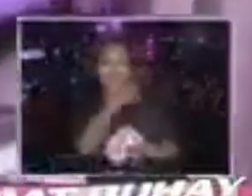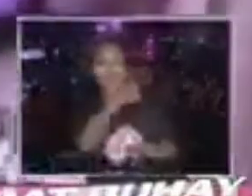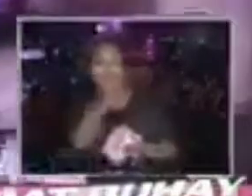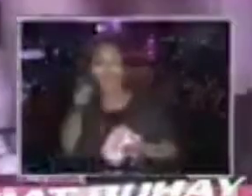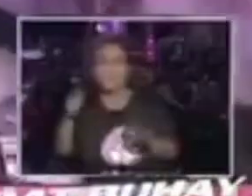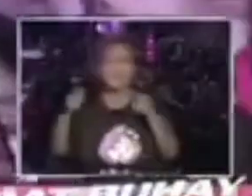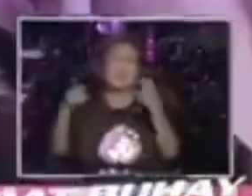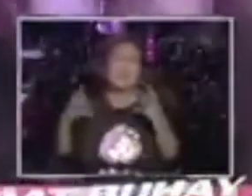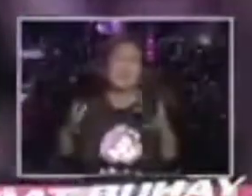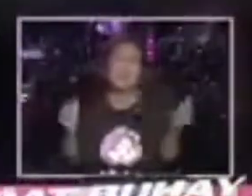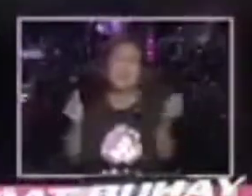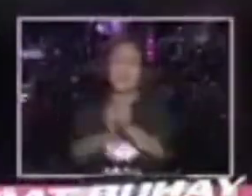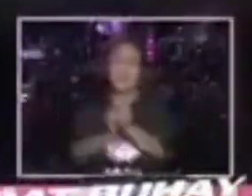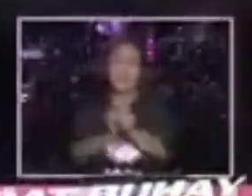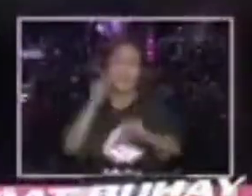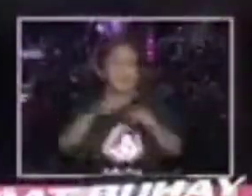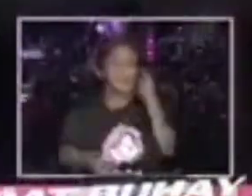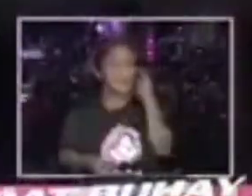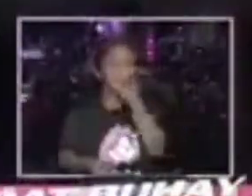ngayon.